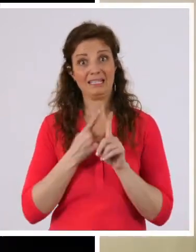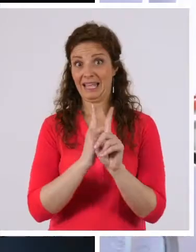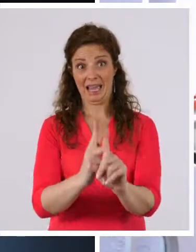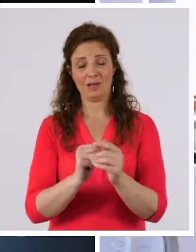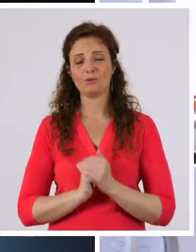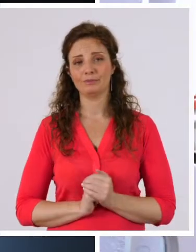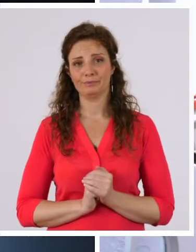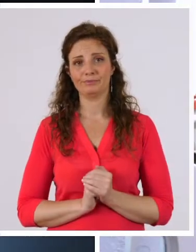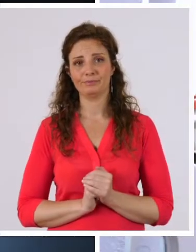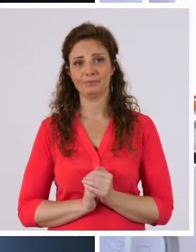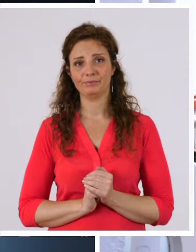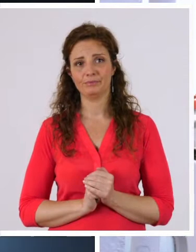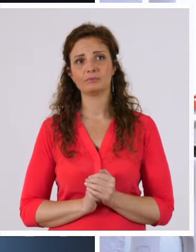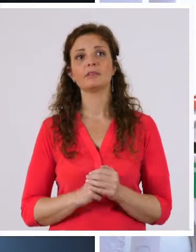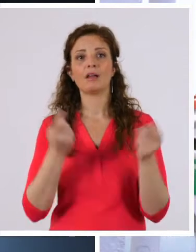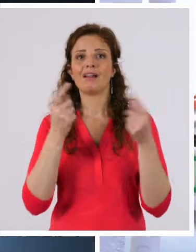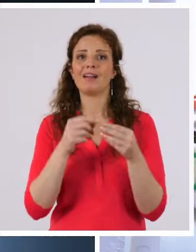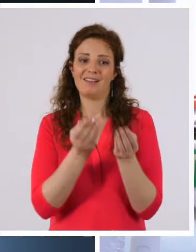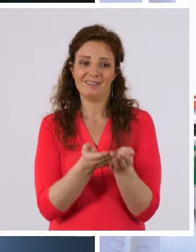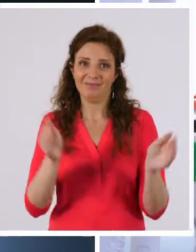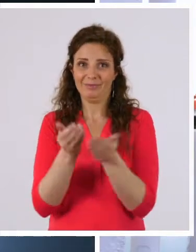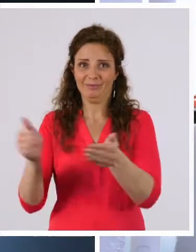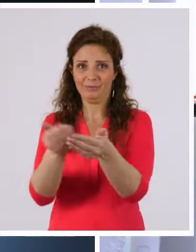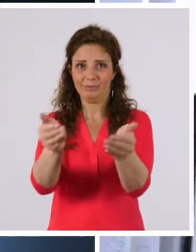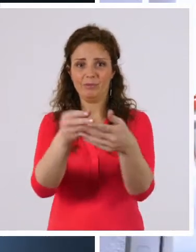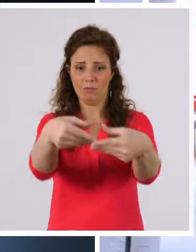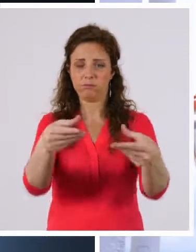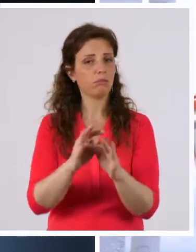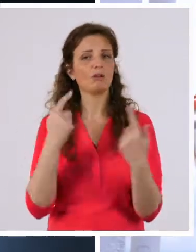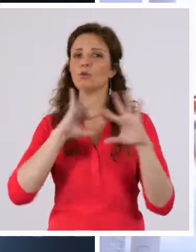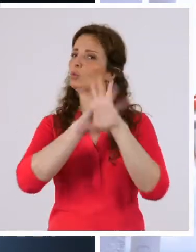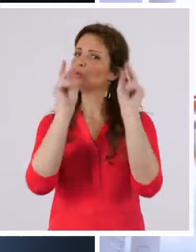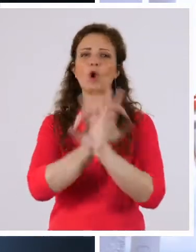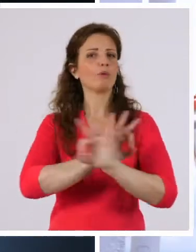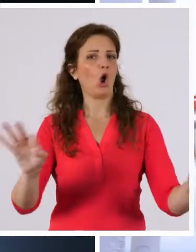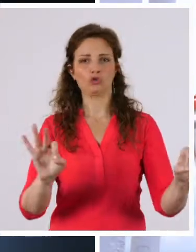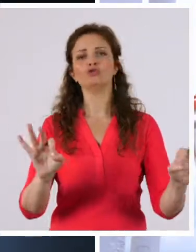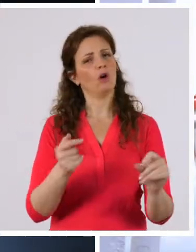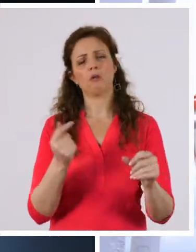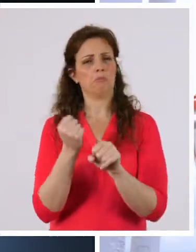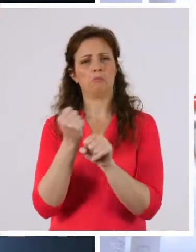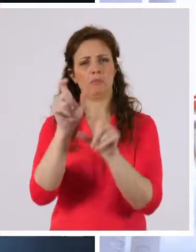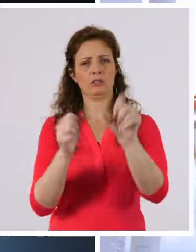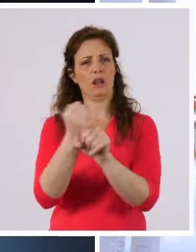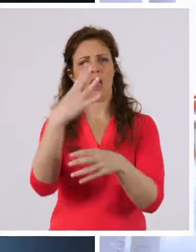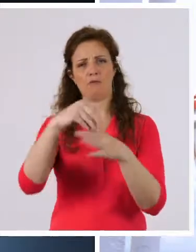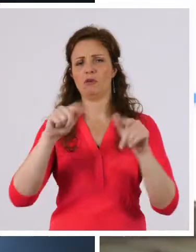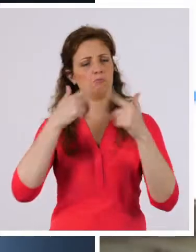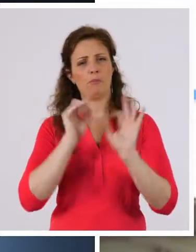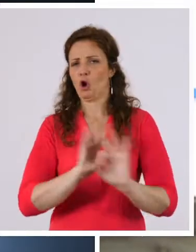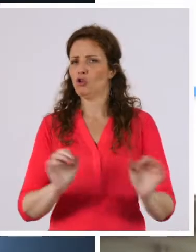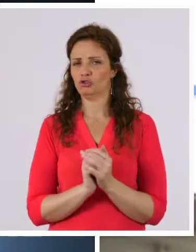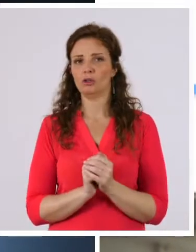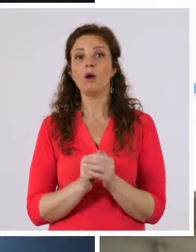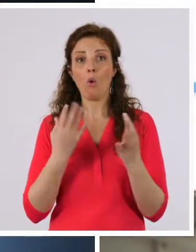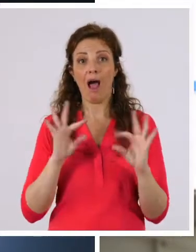corridoi. I mezzi di salvataggio sono già stati predisposti dalle squadre di bordo. Arrivati